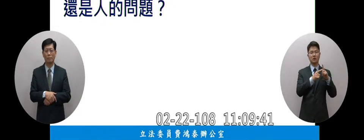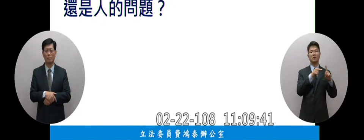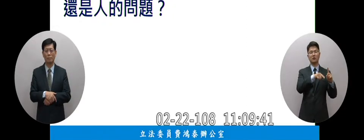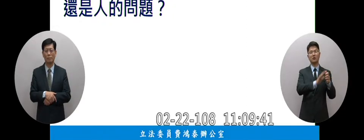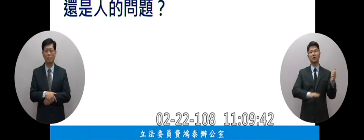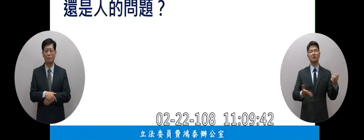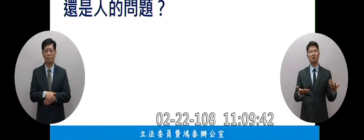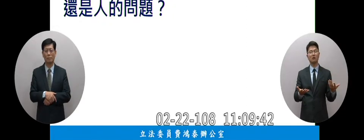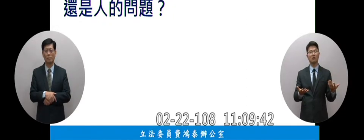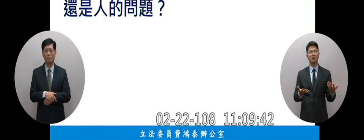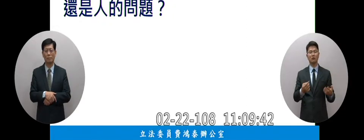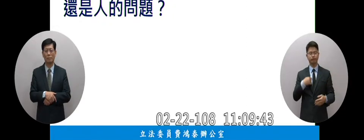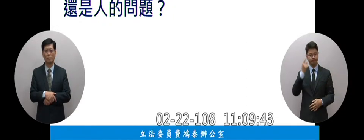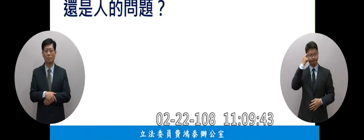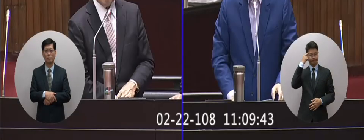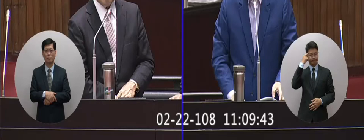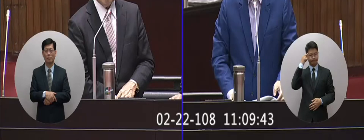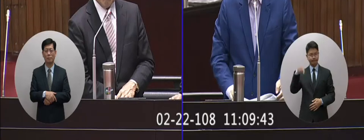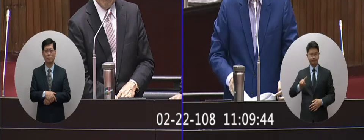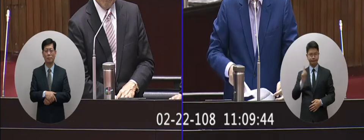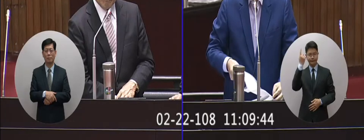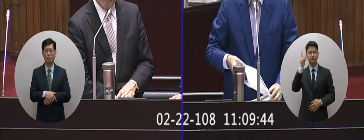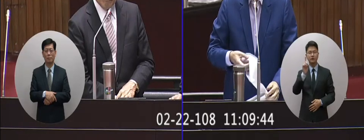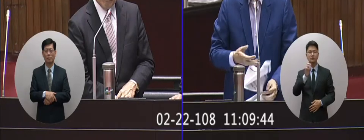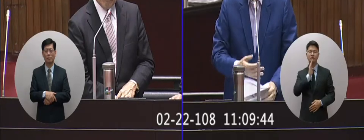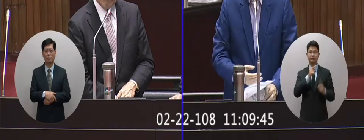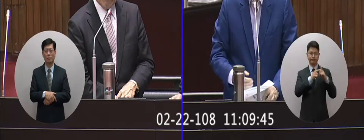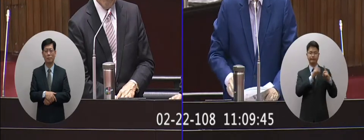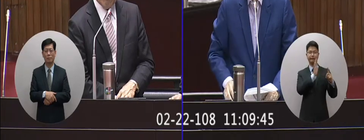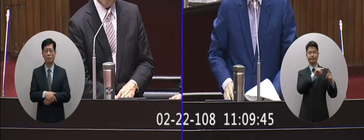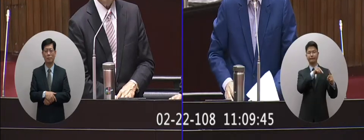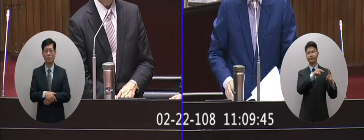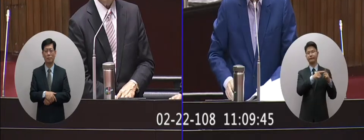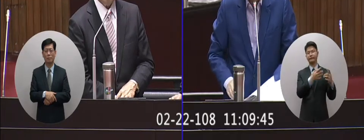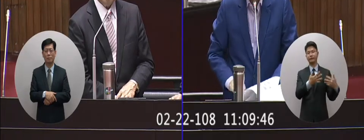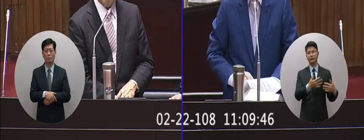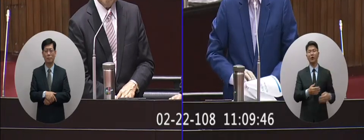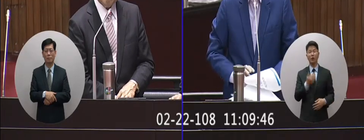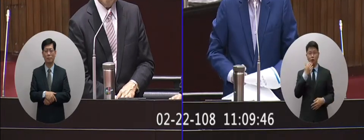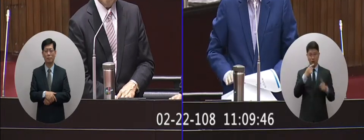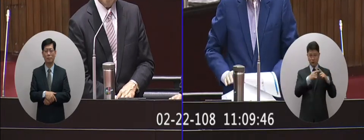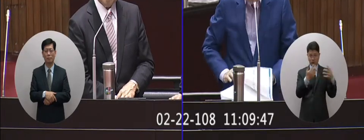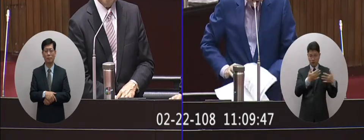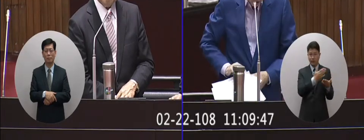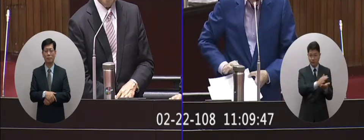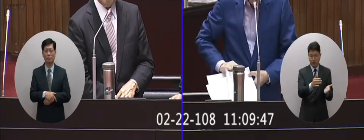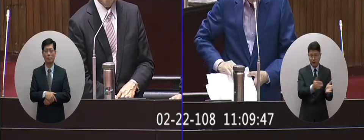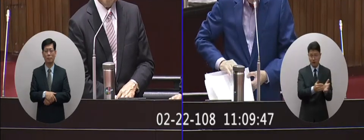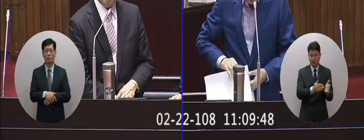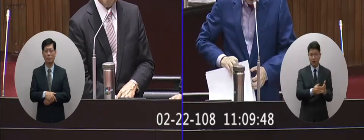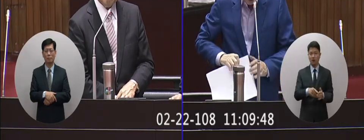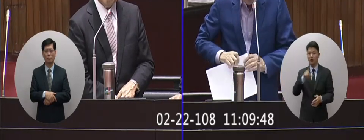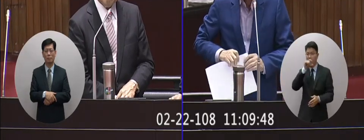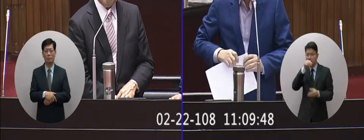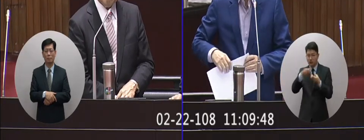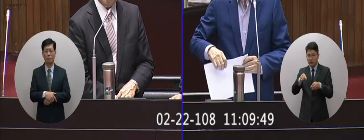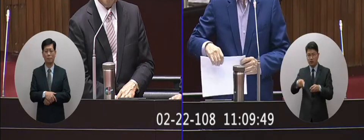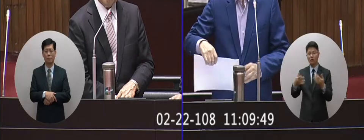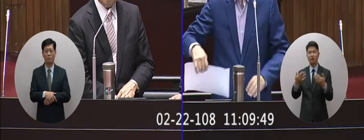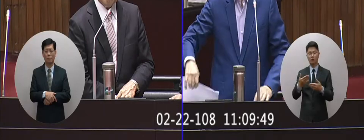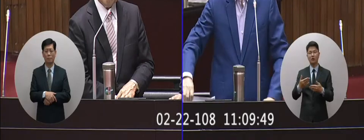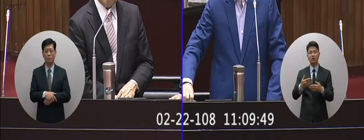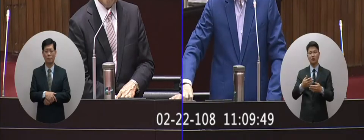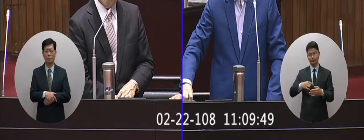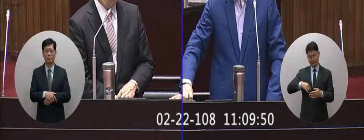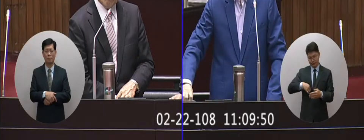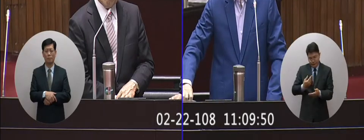了哈，是人的问题，好吧，把人的问题先解决好。鸡的问题，鸡蛋的问题就自